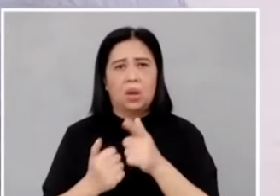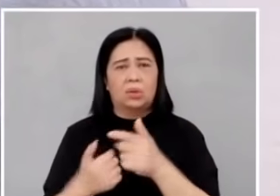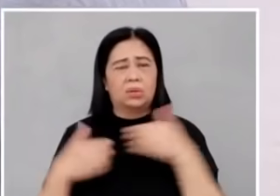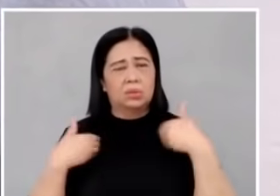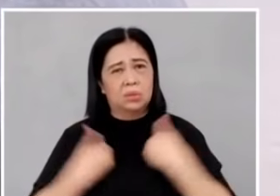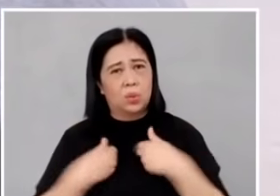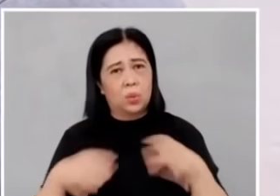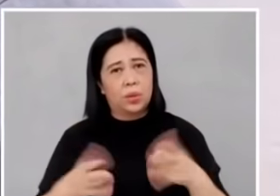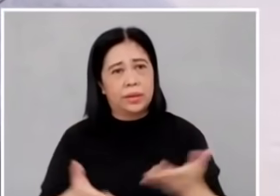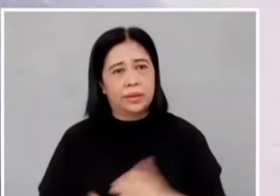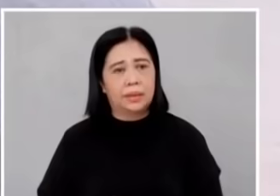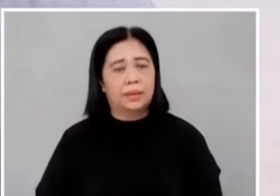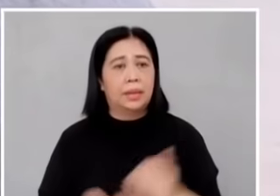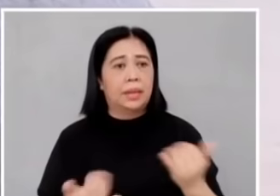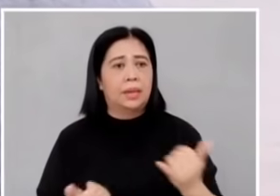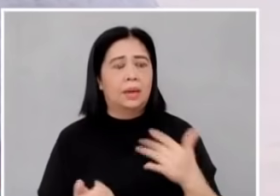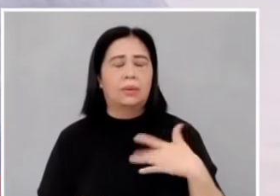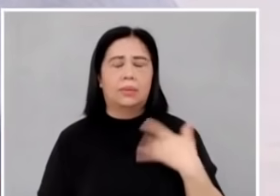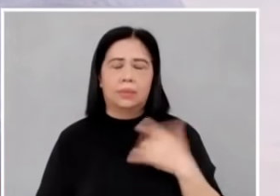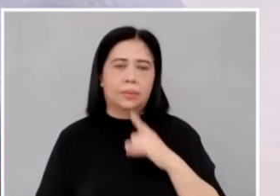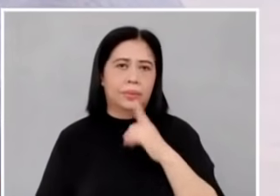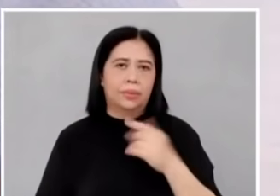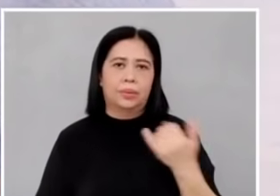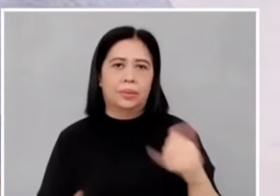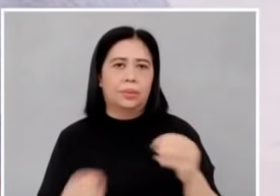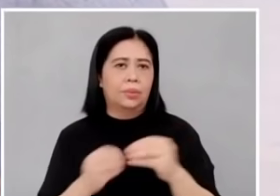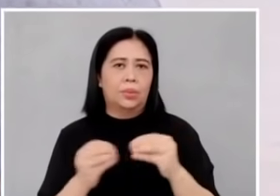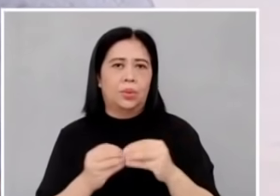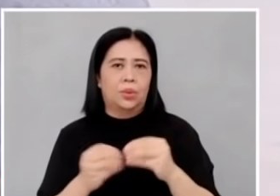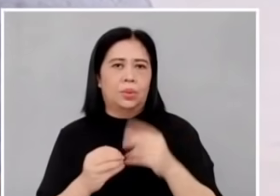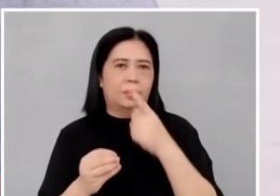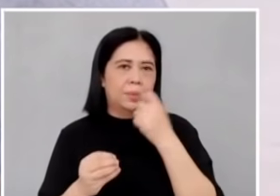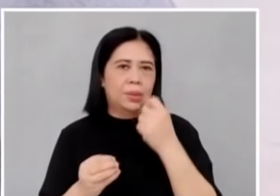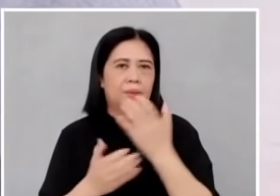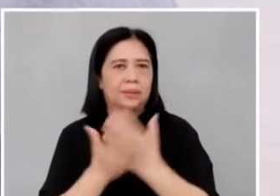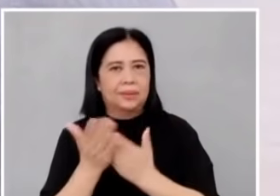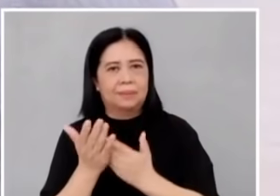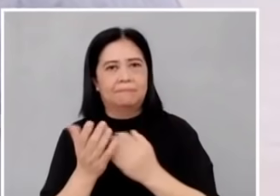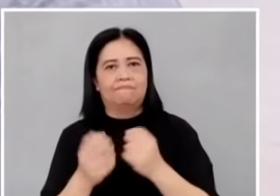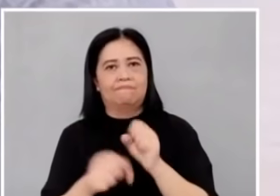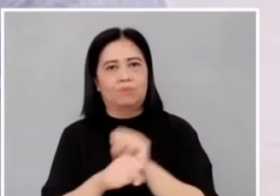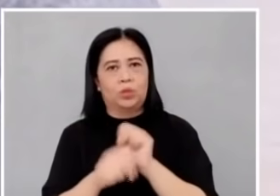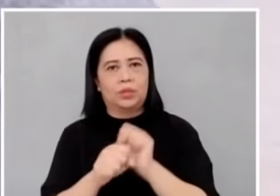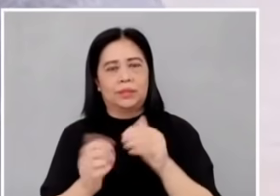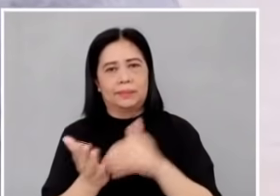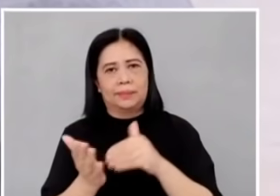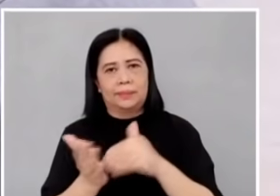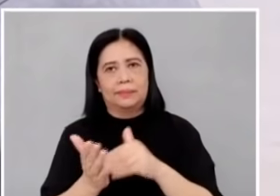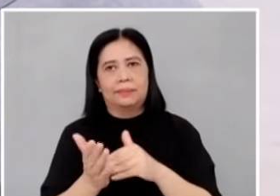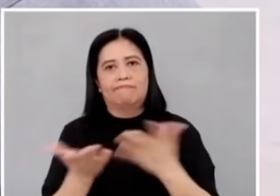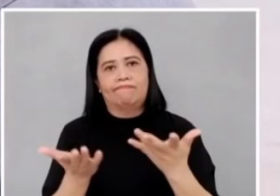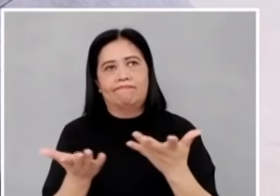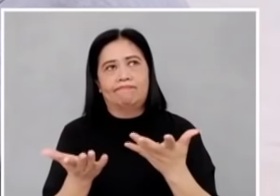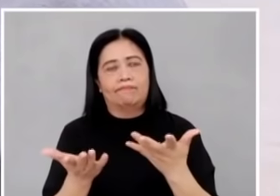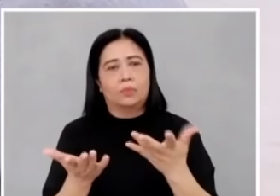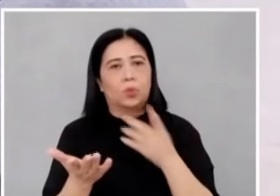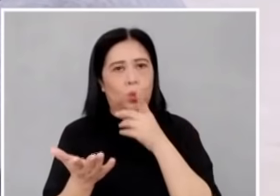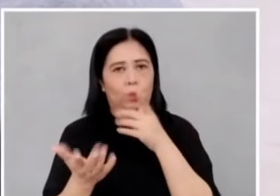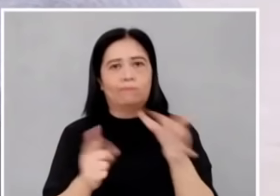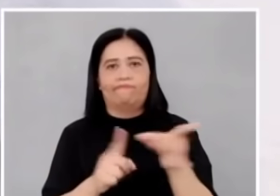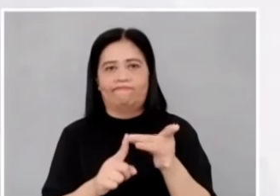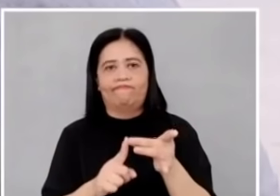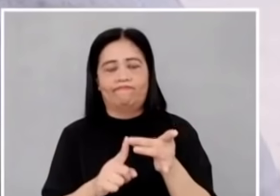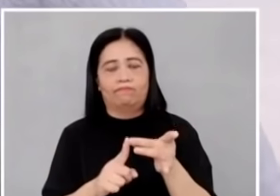po? Sa ngayon nararamdaman pa namin lalo kasi may mga kasamahan tayo unfortunately na nahawahan din po